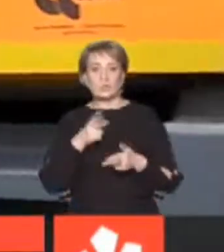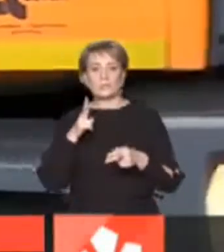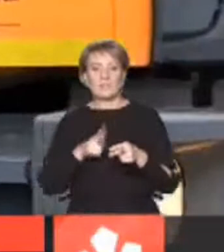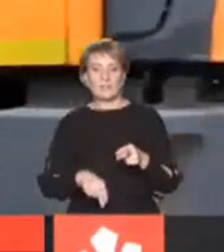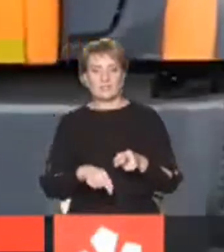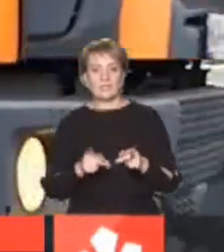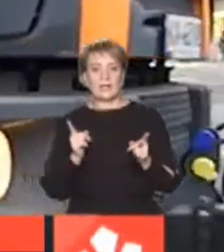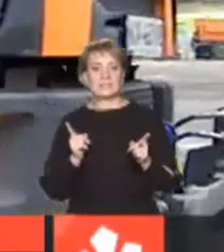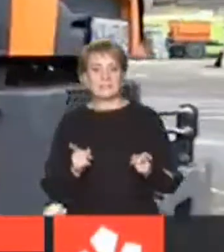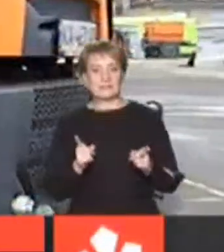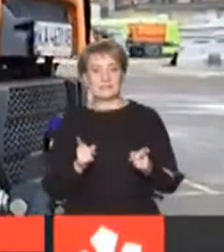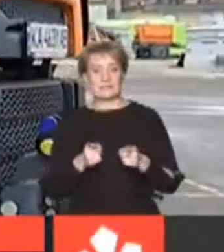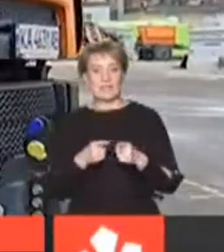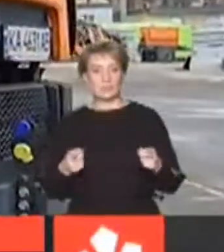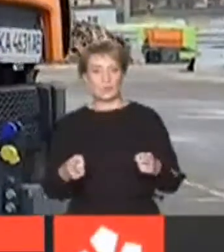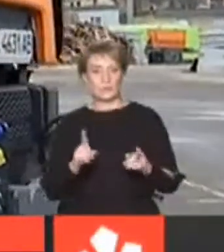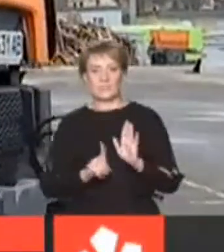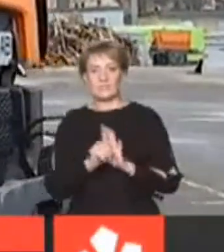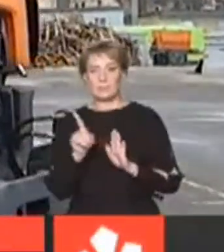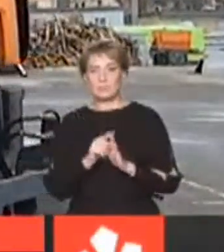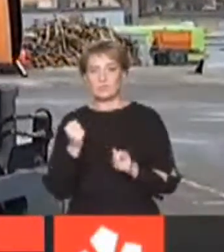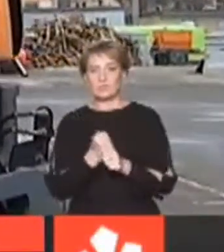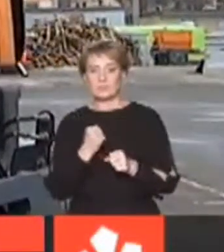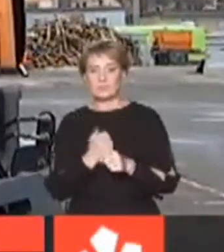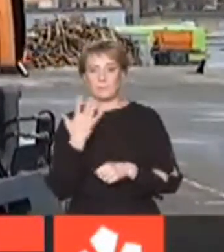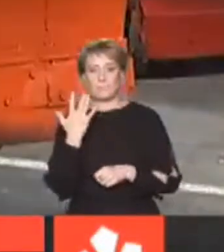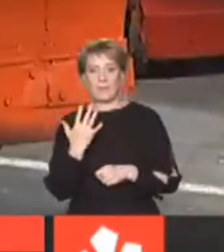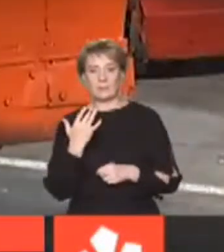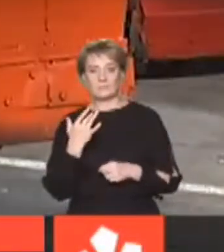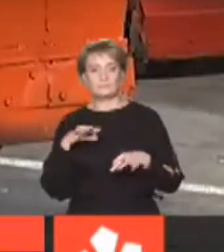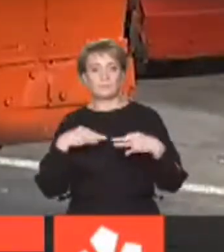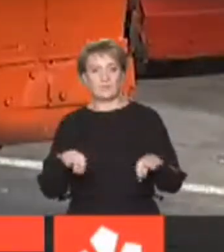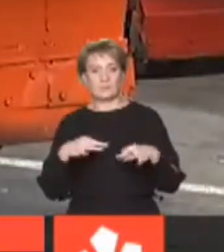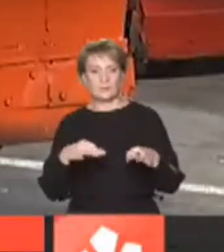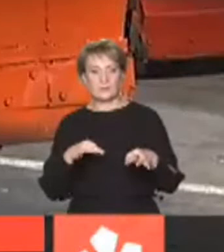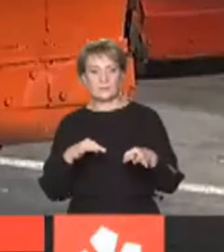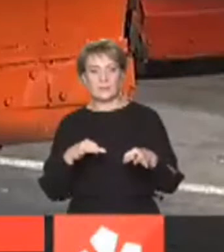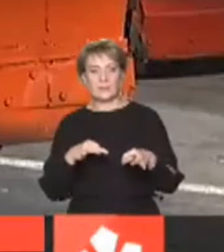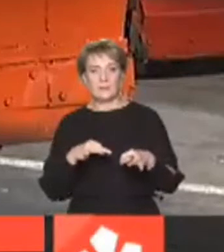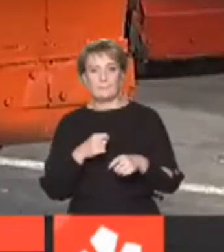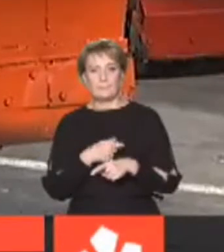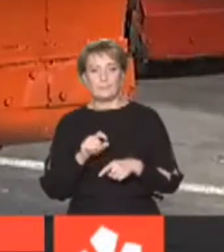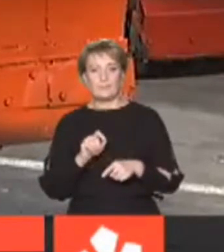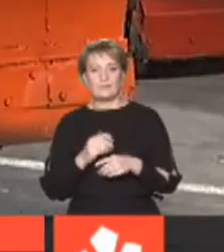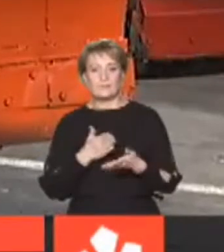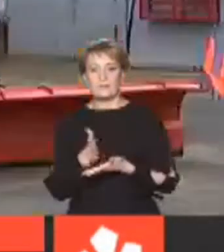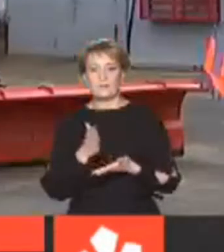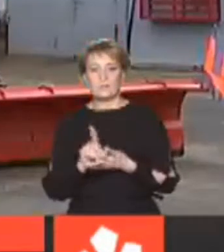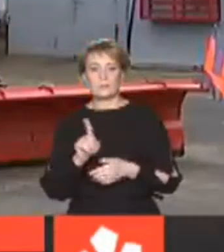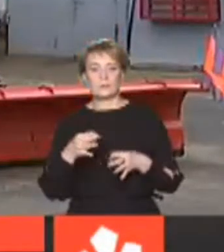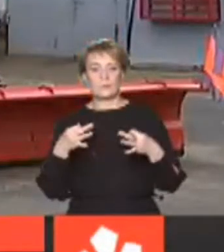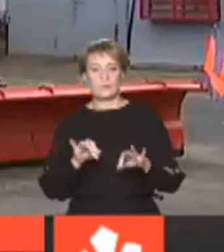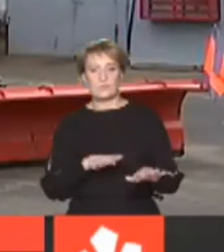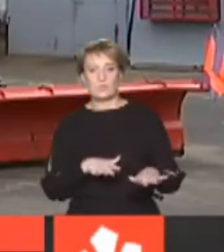завершення сезону. Крім того, запущено в роботу 5 дорожніх метеостанцій, і вони вимірюють 14 метеопоказників. Щоб не